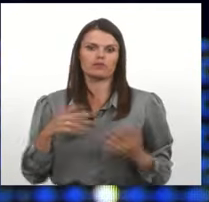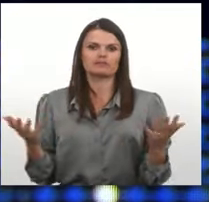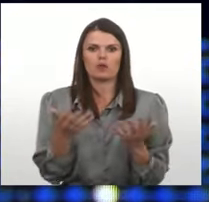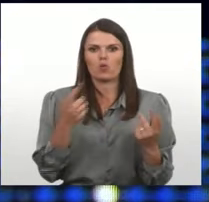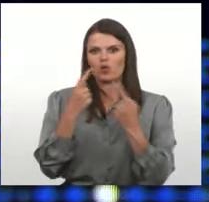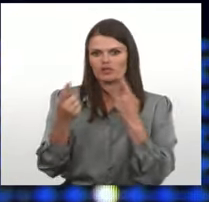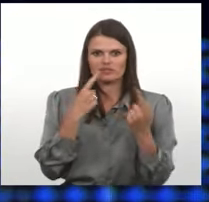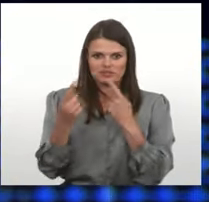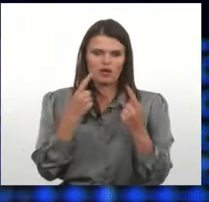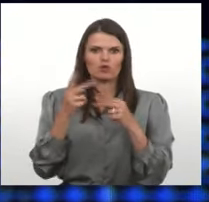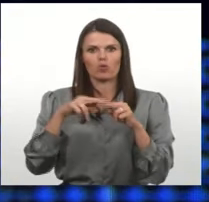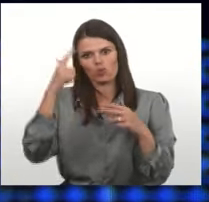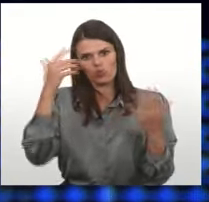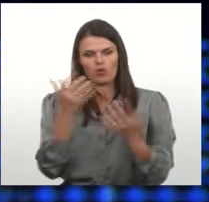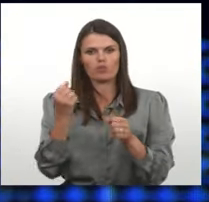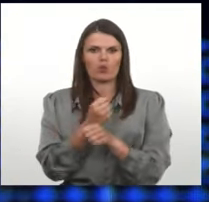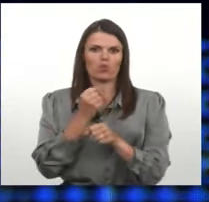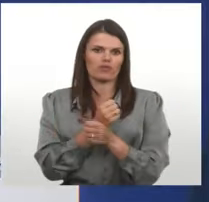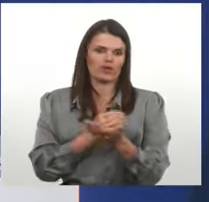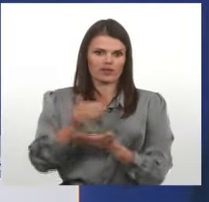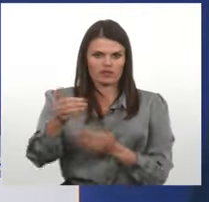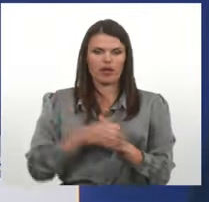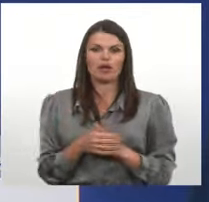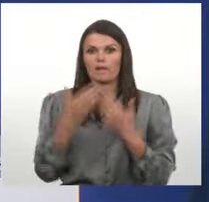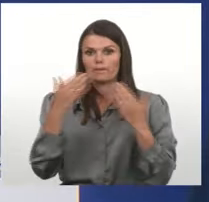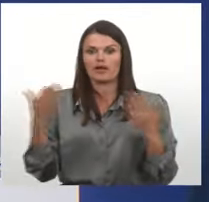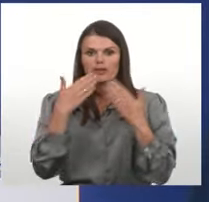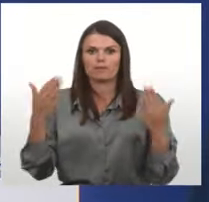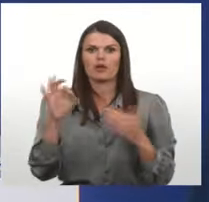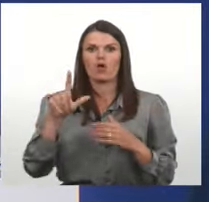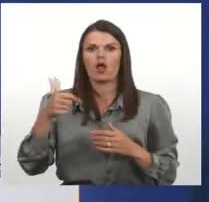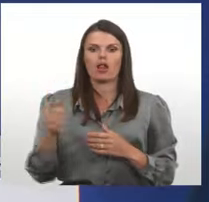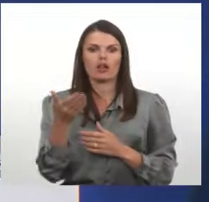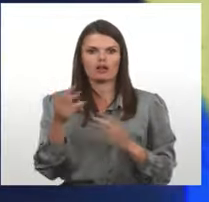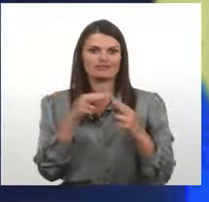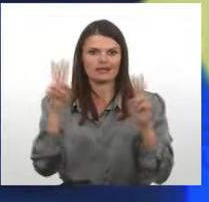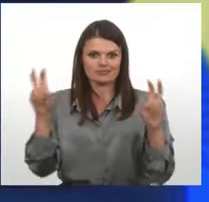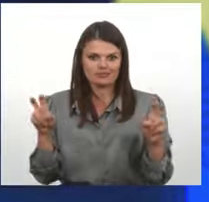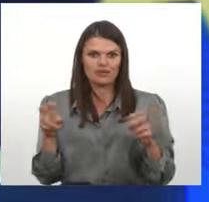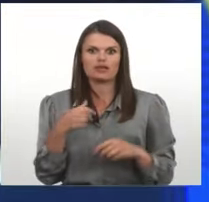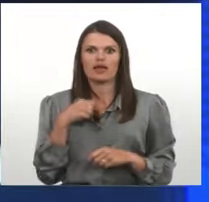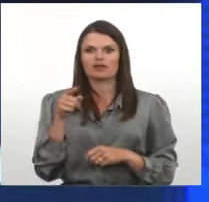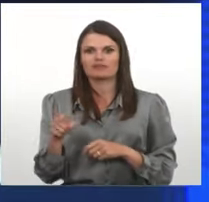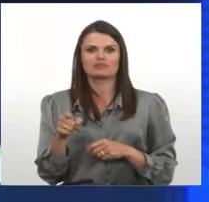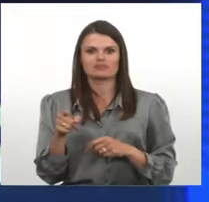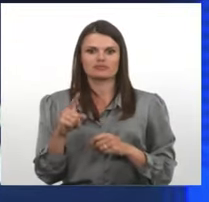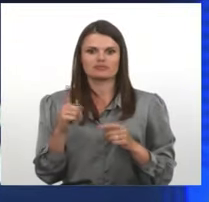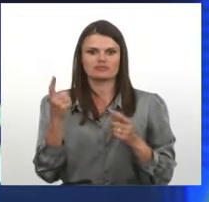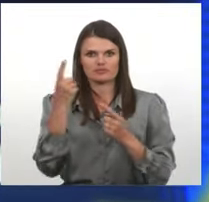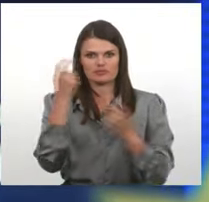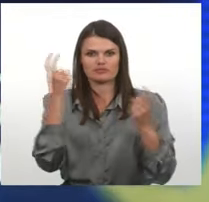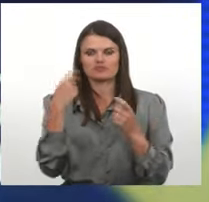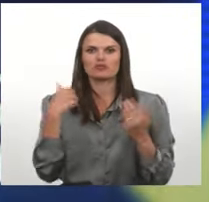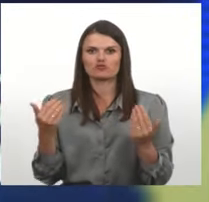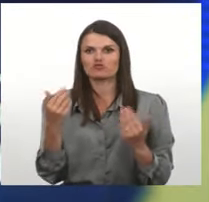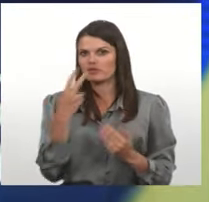sarunas un domas, ko darīt tālāk. Paldies, un pēdējā Olga Petkeviča saskaņa. Es tā tīri izziņai, es šodien arī